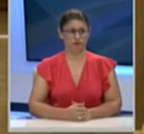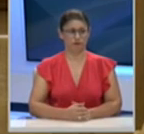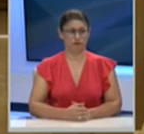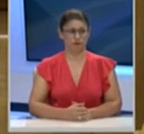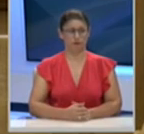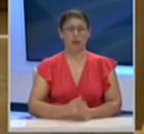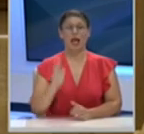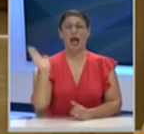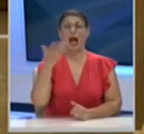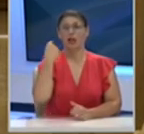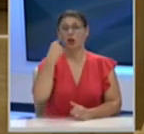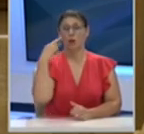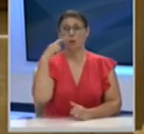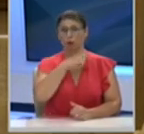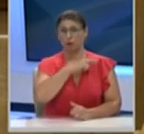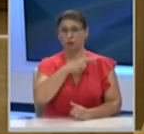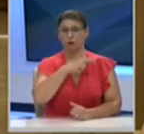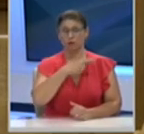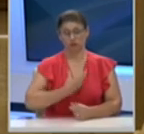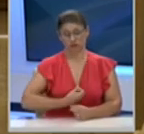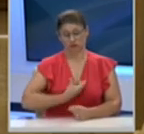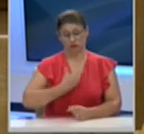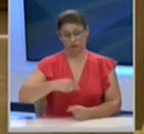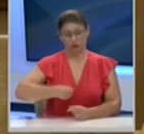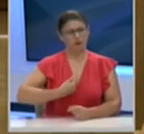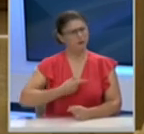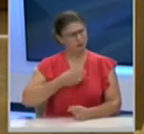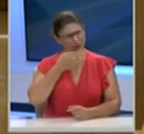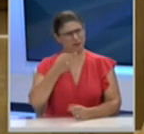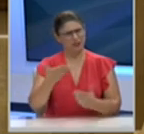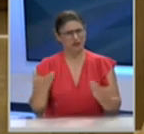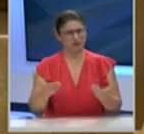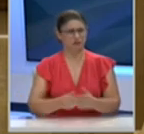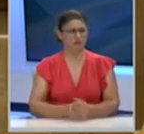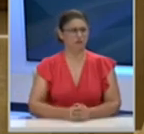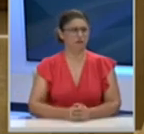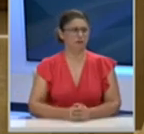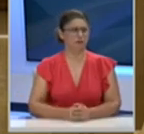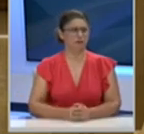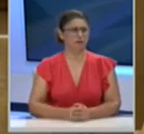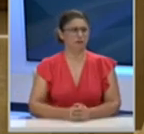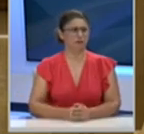εάν ο Πρωθυπουργός αισθάνεται προσβεβλημένος, θα παρέμβει.